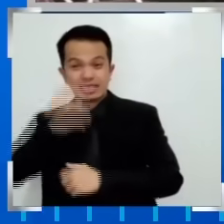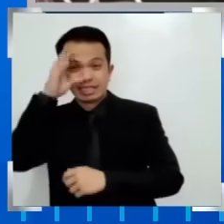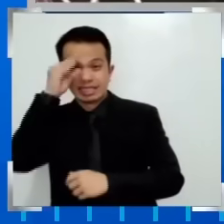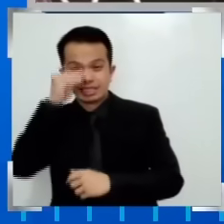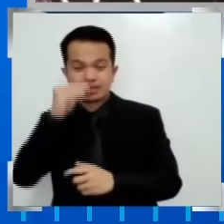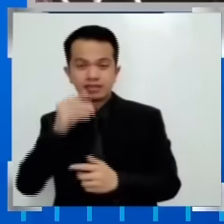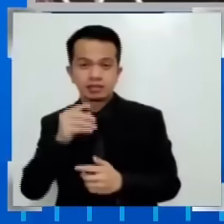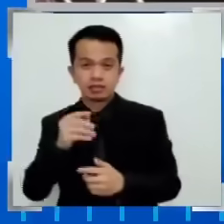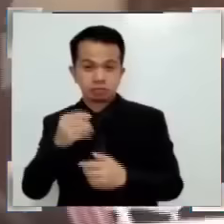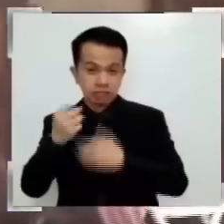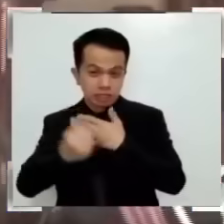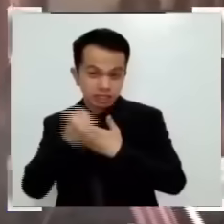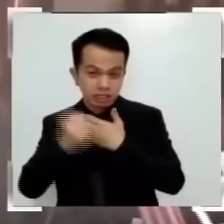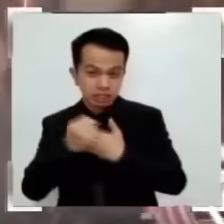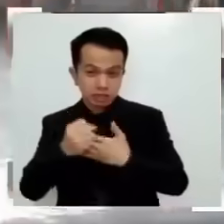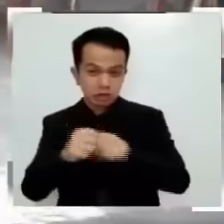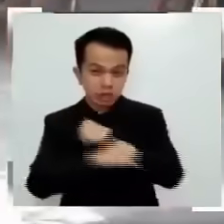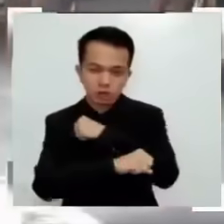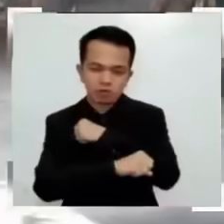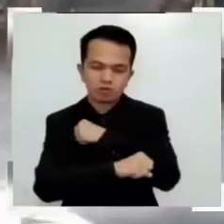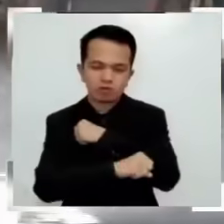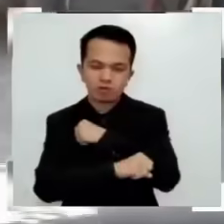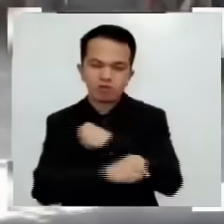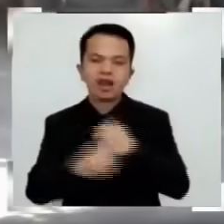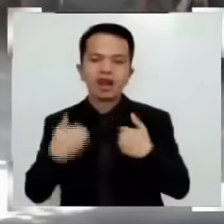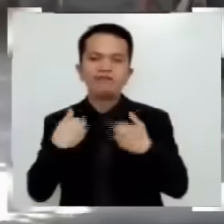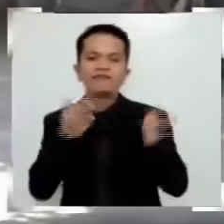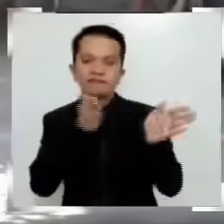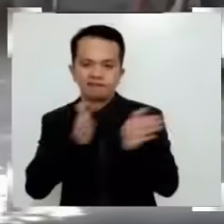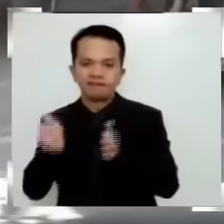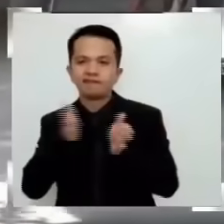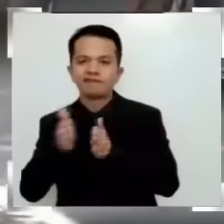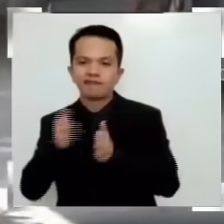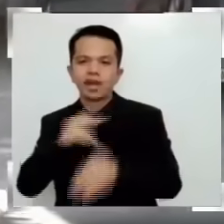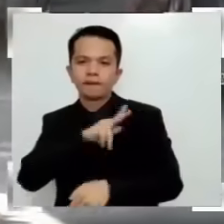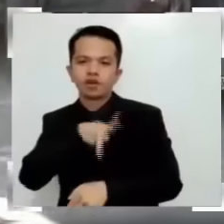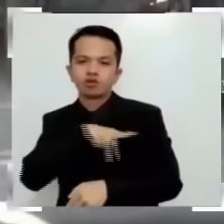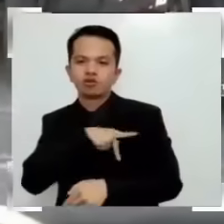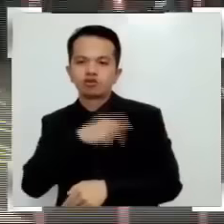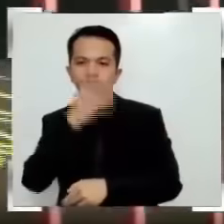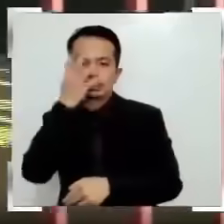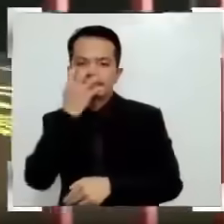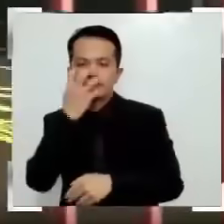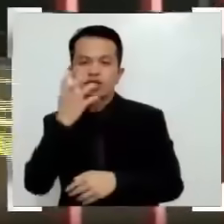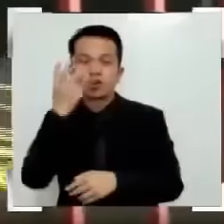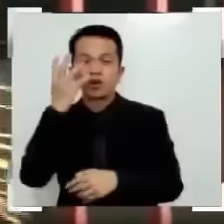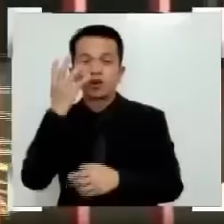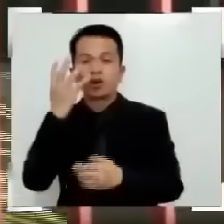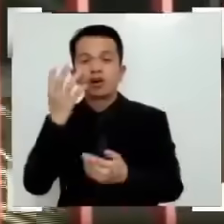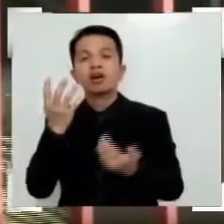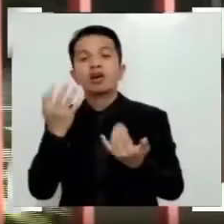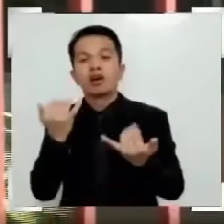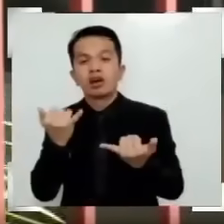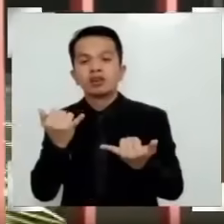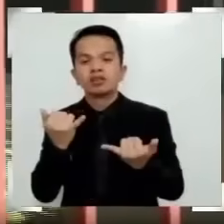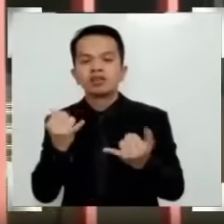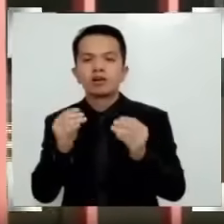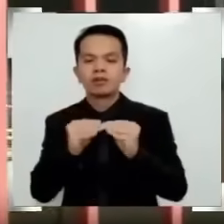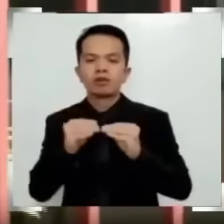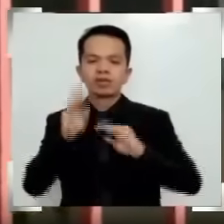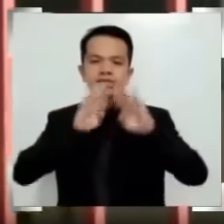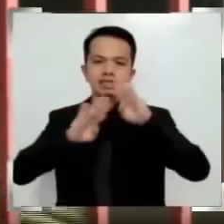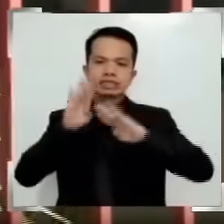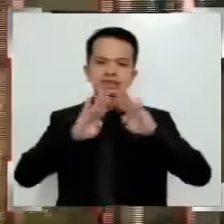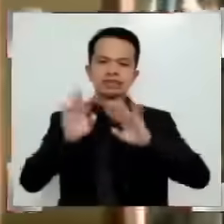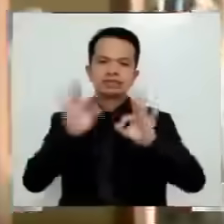simpleng pagnanakaw, kundi personal na galit. Dahil sa nangyari, lubha raw na bahala ang kanyang pamilya,